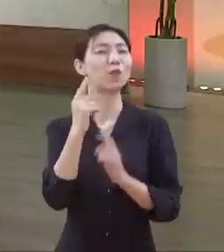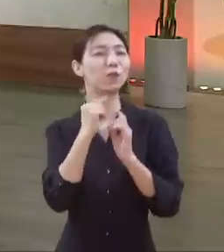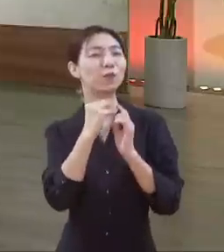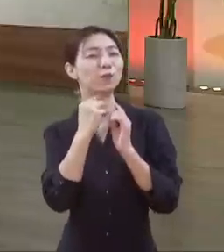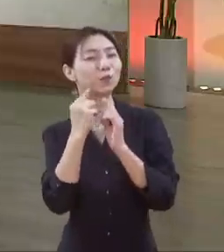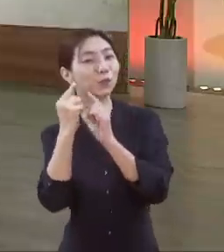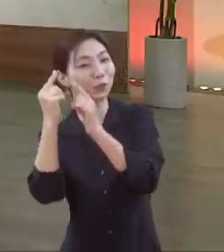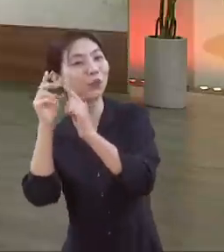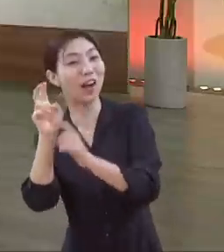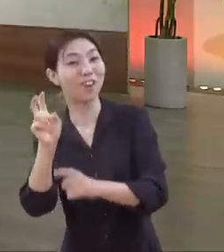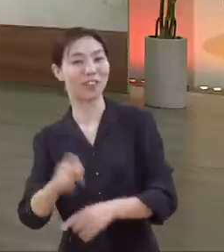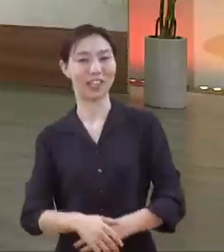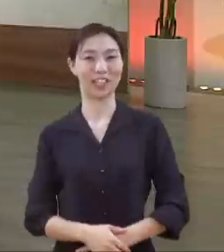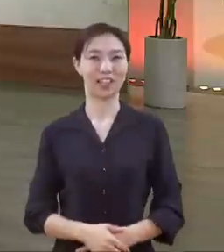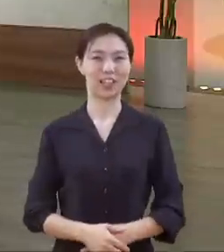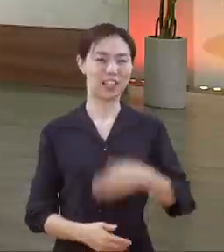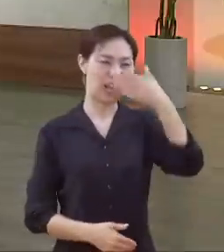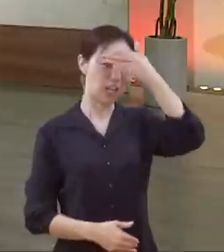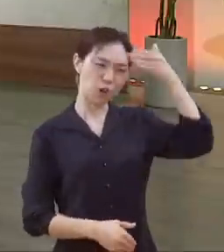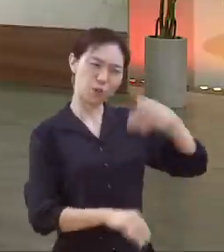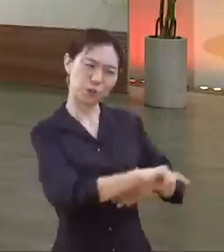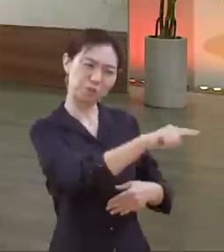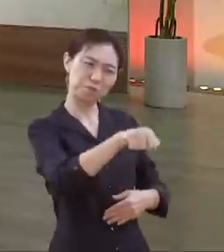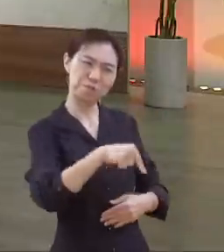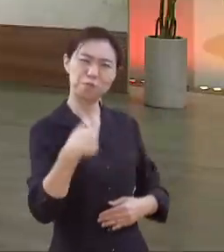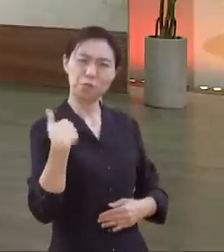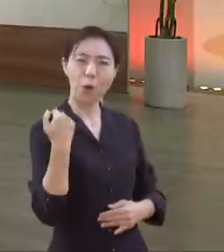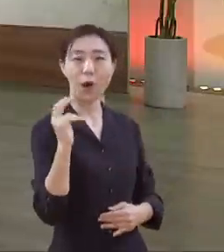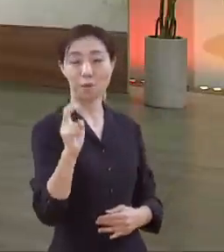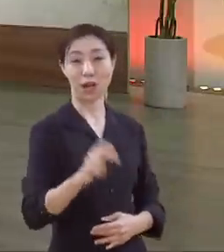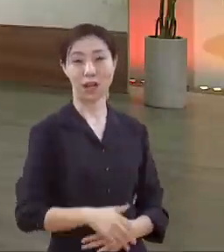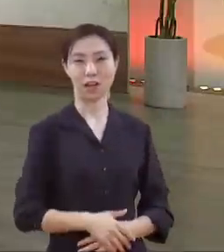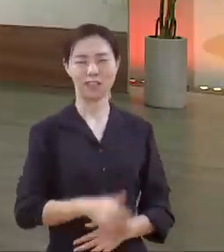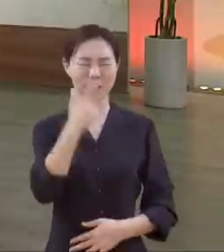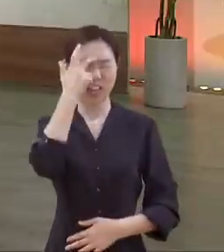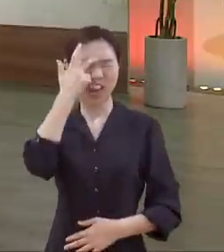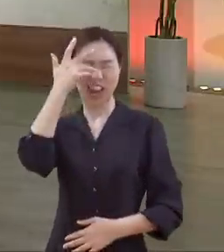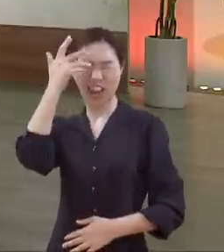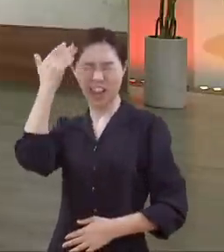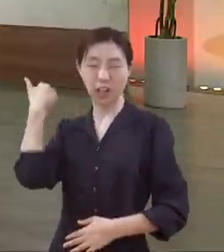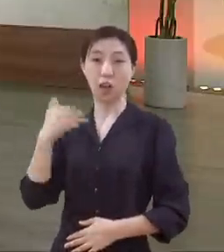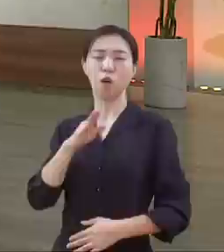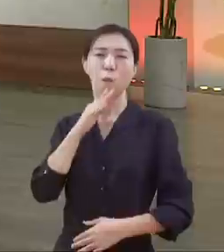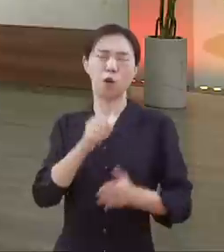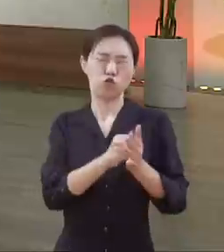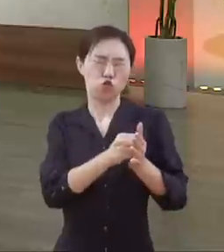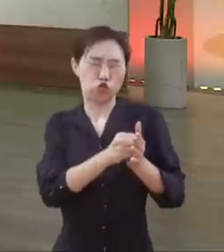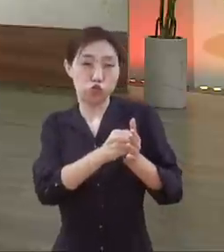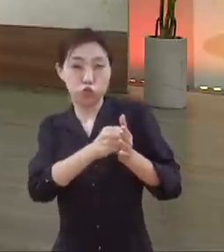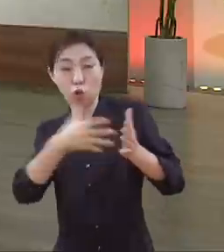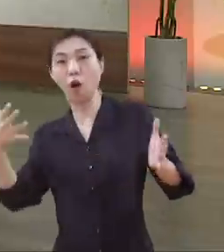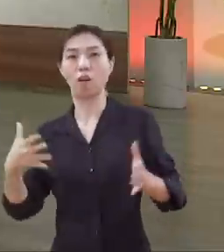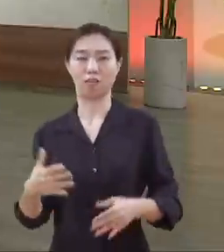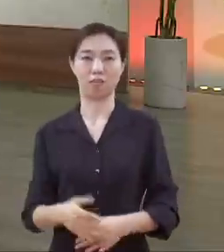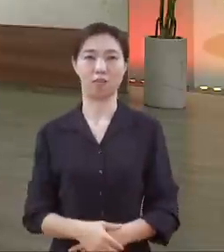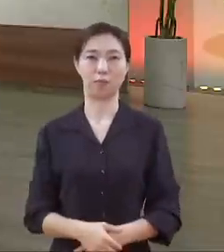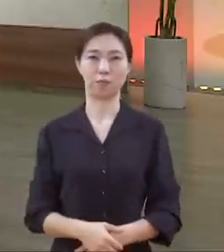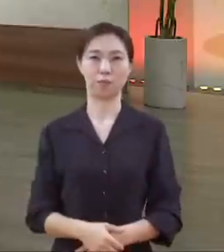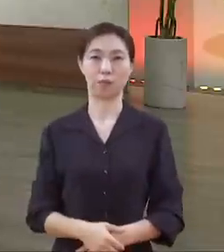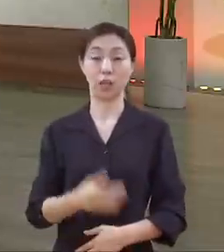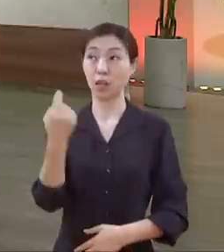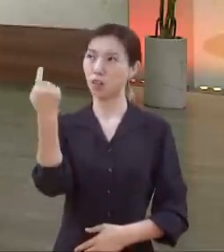모르겠지만 굉장히 유명하신 분이었다고 합니다 1960년대 그 당시 최고의